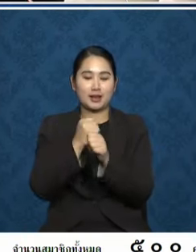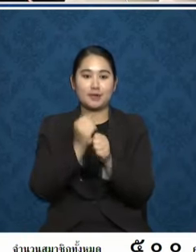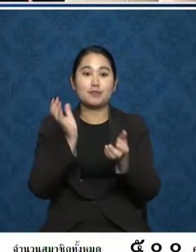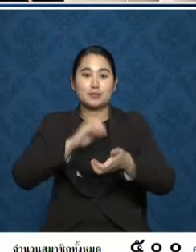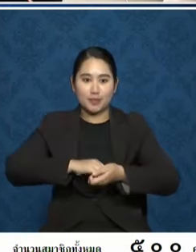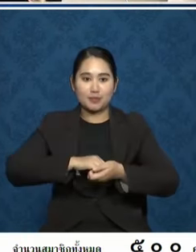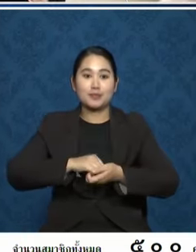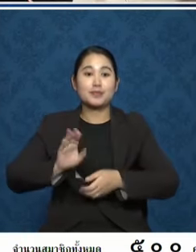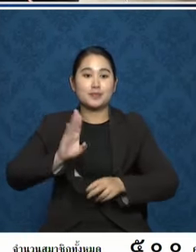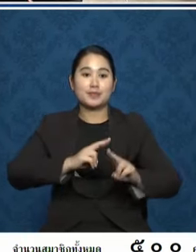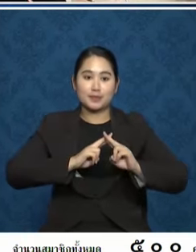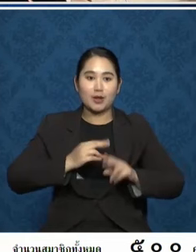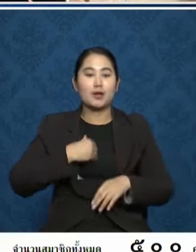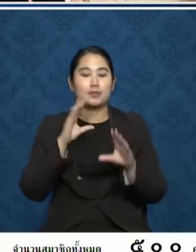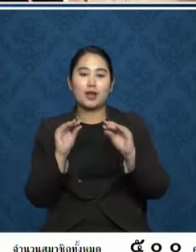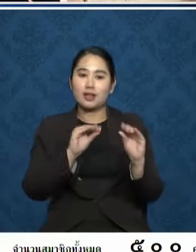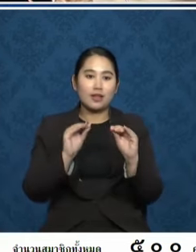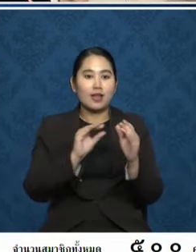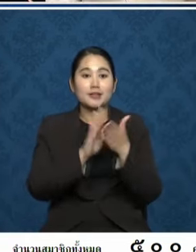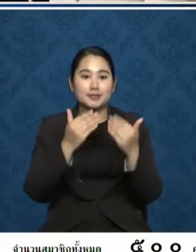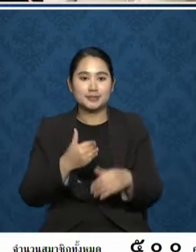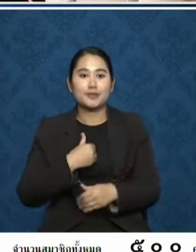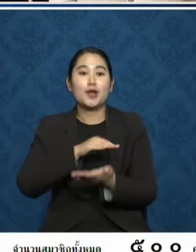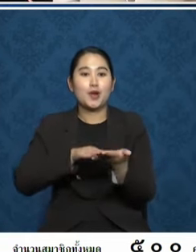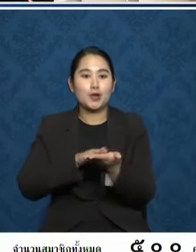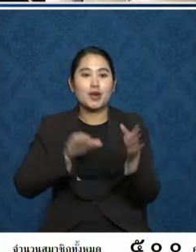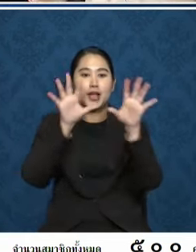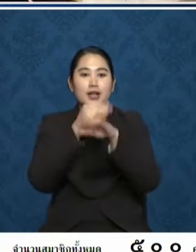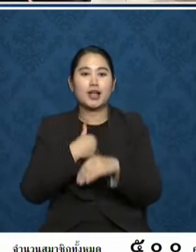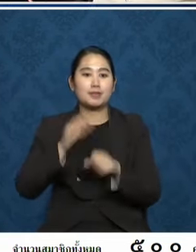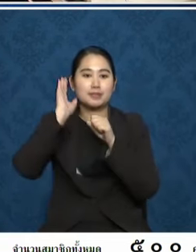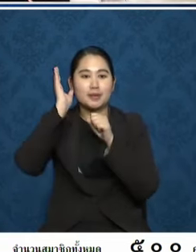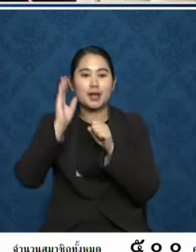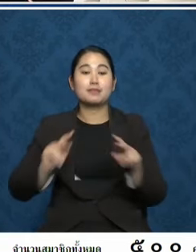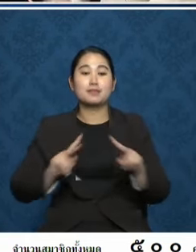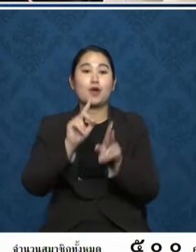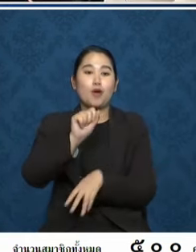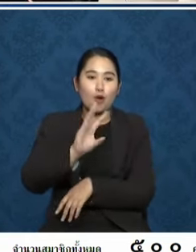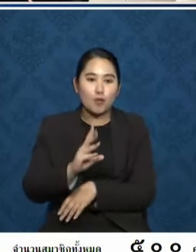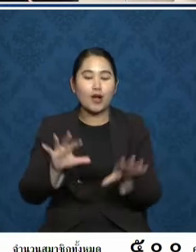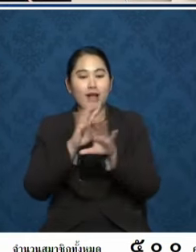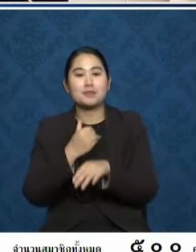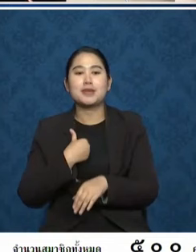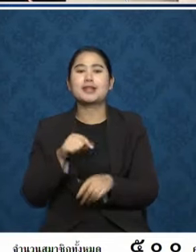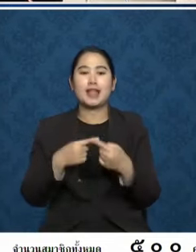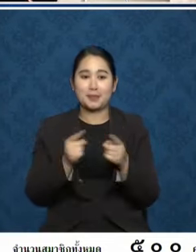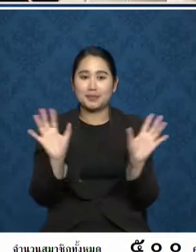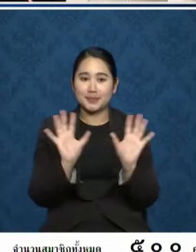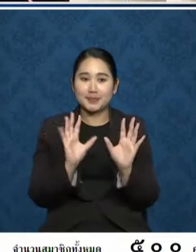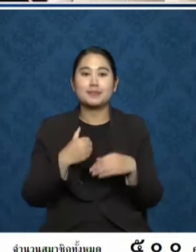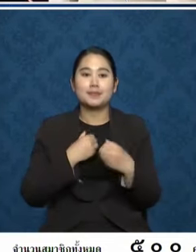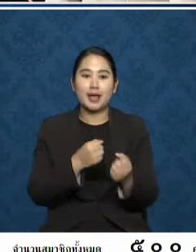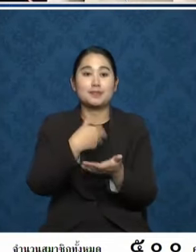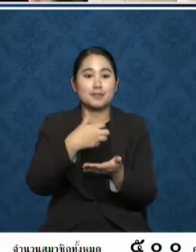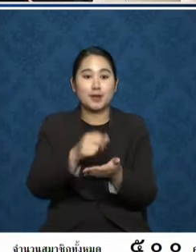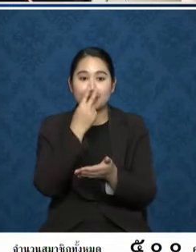เอกชนนะครั ผมพูไปพูดมาชั้ประทานขอภัเริ่มเหอนโสก อ. โคสก สวทช. แต่ไม่ใช่นะครับผมพยายาม